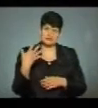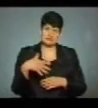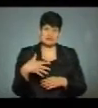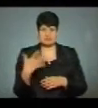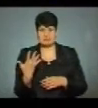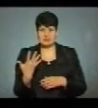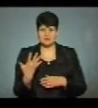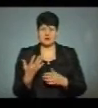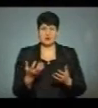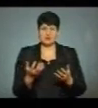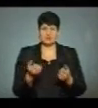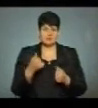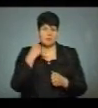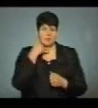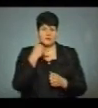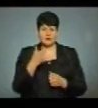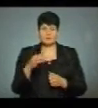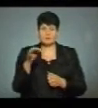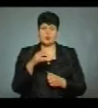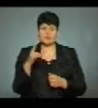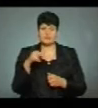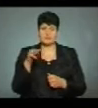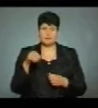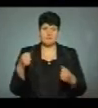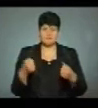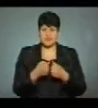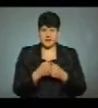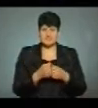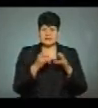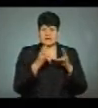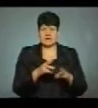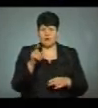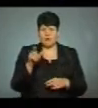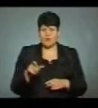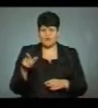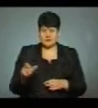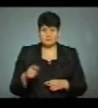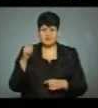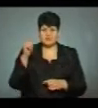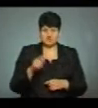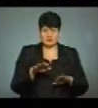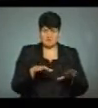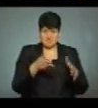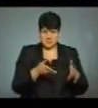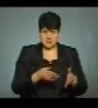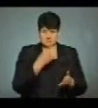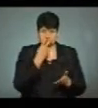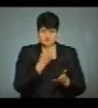14:55 отримали повідомлення про ДТП з травмованими по вулиці Об'їзній. Прибувши на місце події,